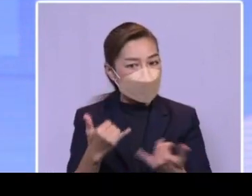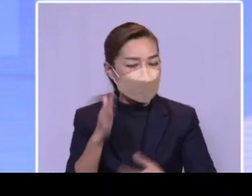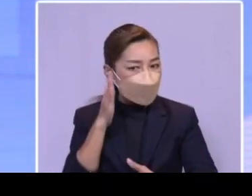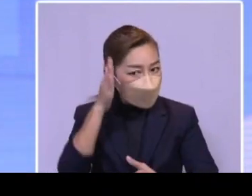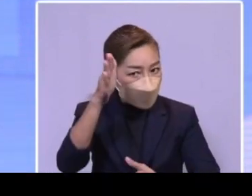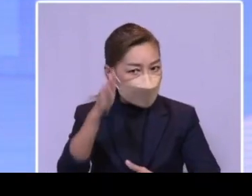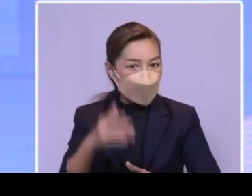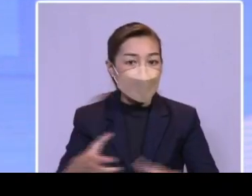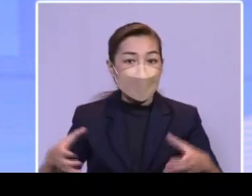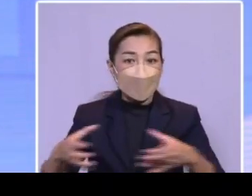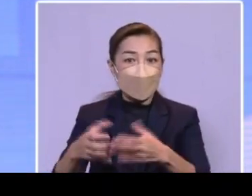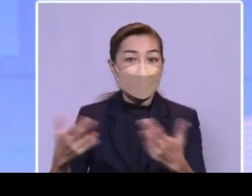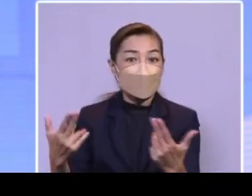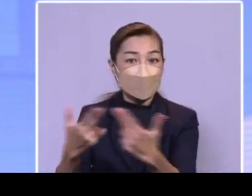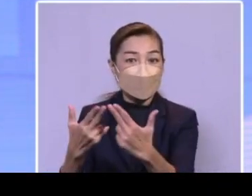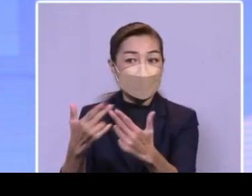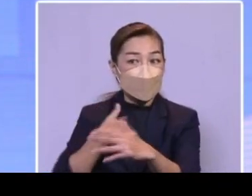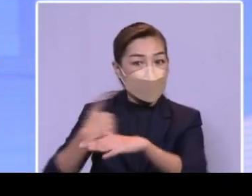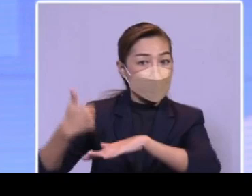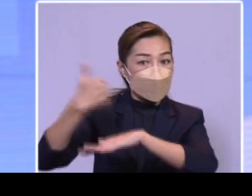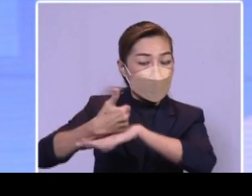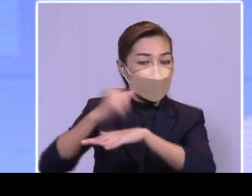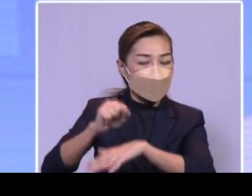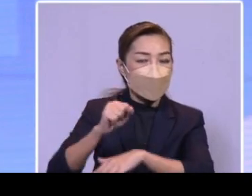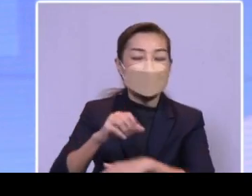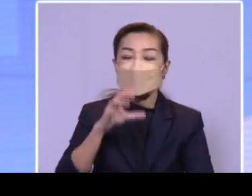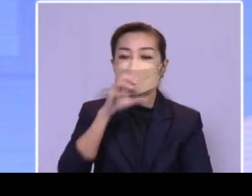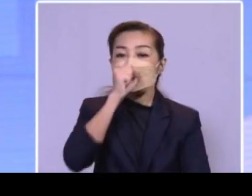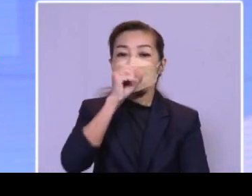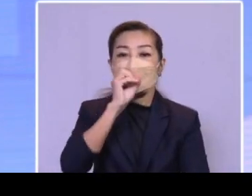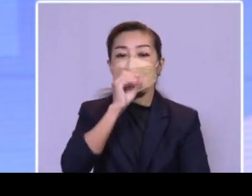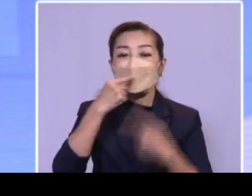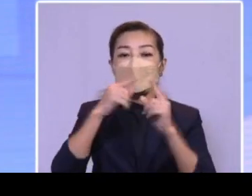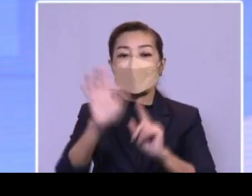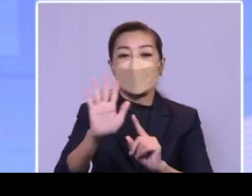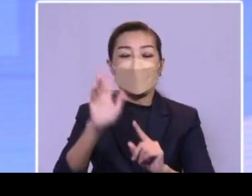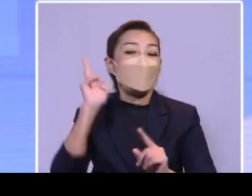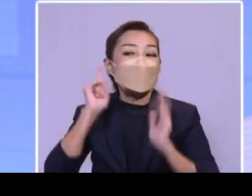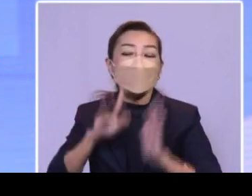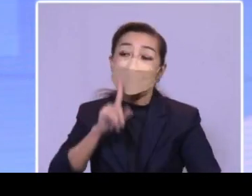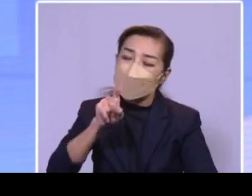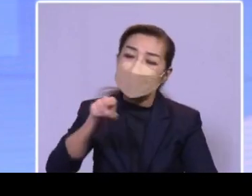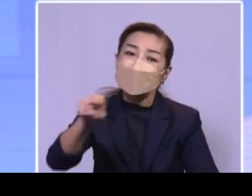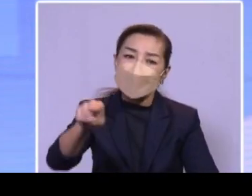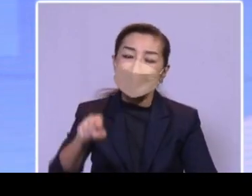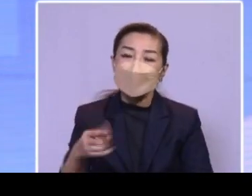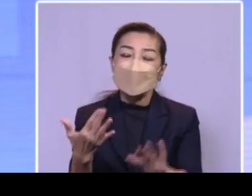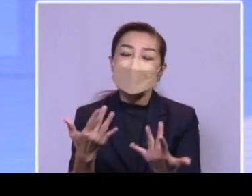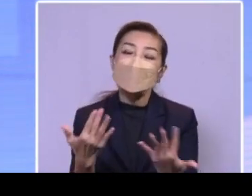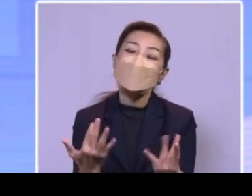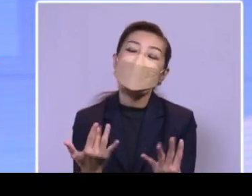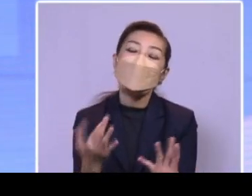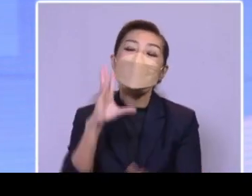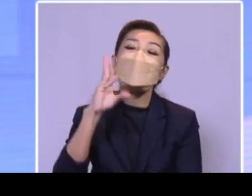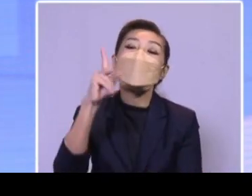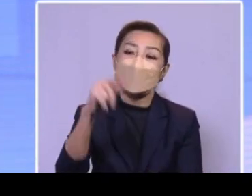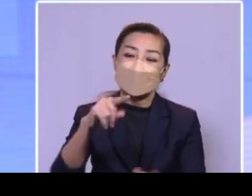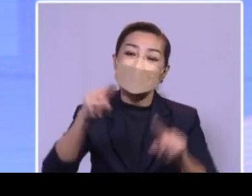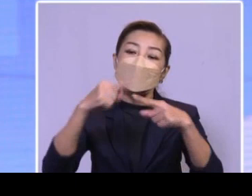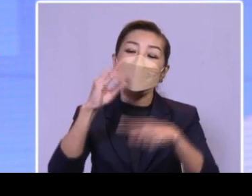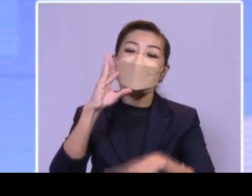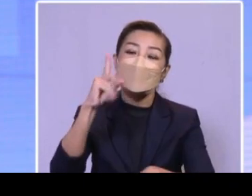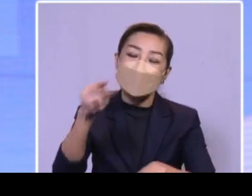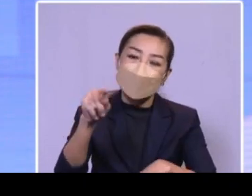พรรครวมไทยสร้างชาติหรือเปล่าผู้สื่อข่าวก็ถามย้ำต่อไปว่าแล้วจะใช้เวลาพิจารณาอีกนานหรือ